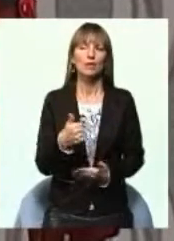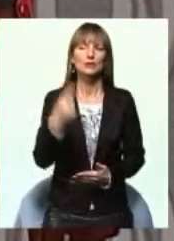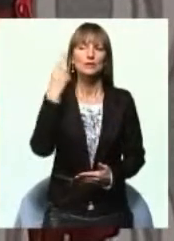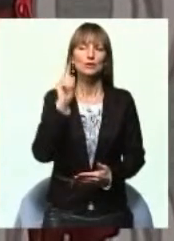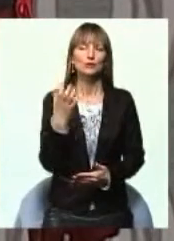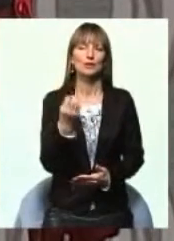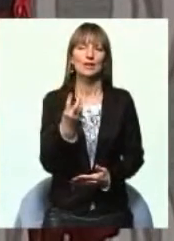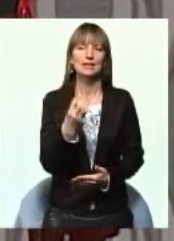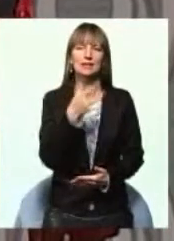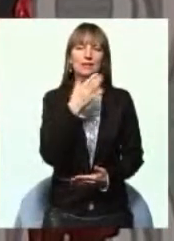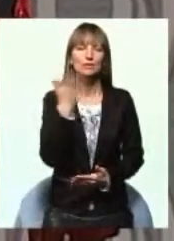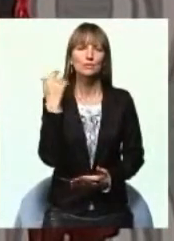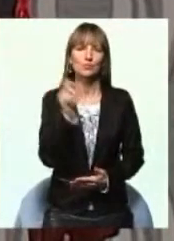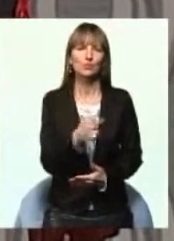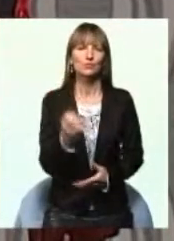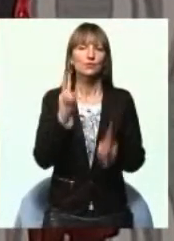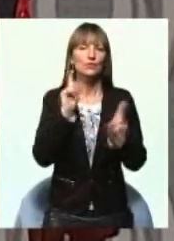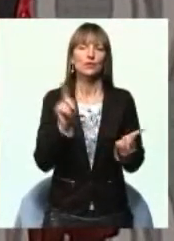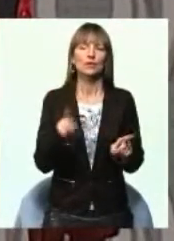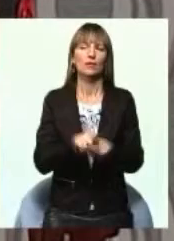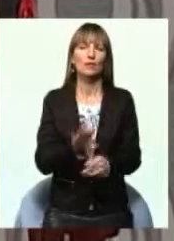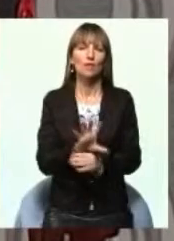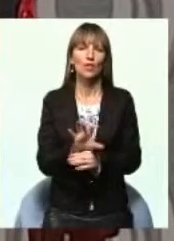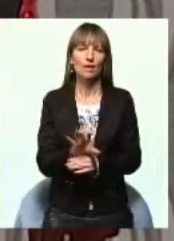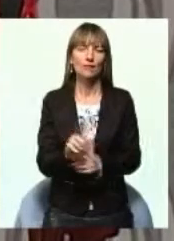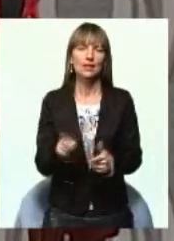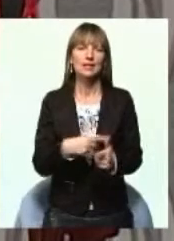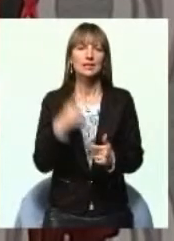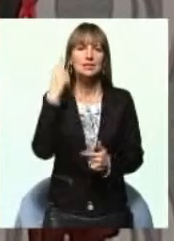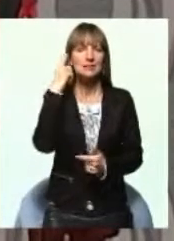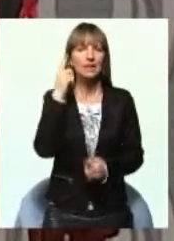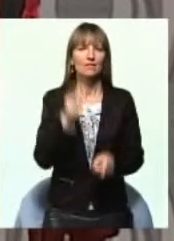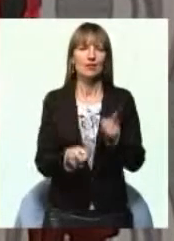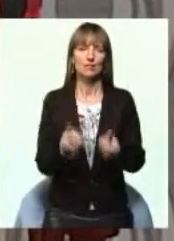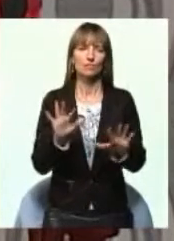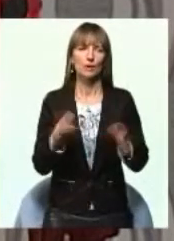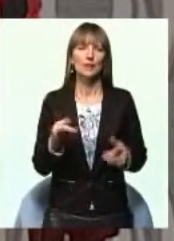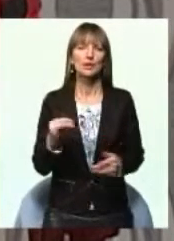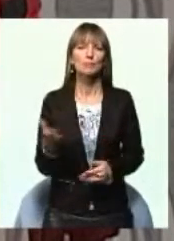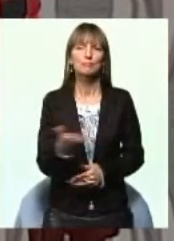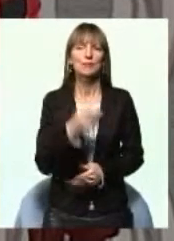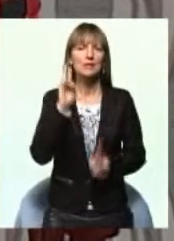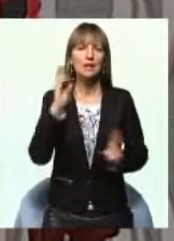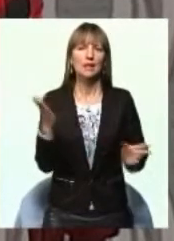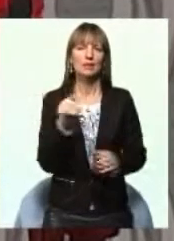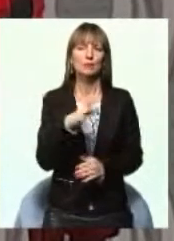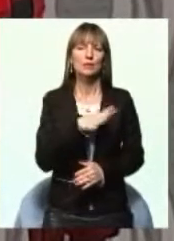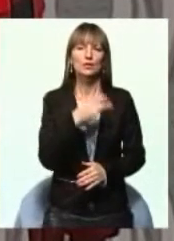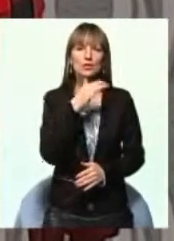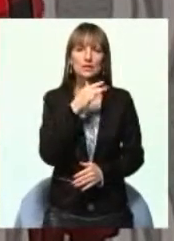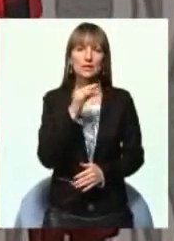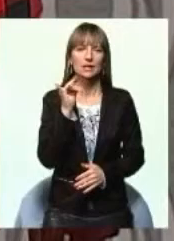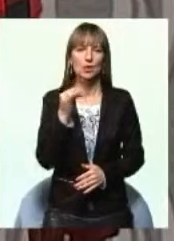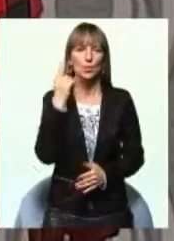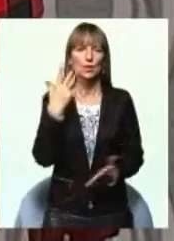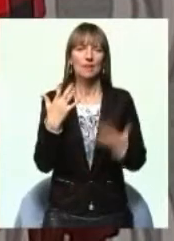ще 300 років тому людство і не знало, що таке фотографія, або знало дуже у рідких випадках, і ми не знаємо, які тоді були часи. А от